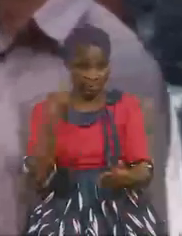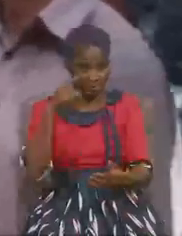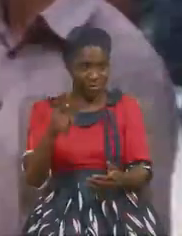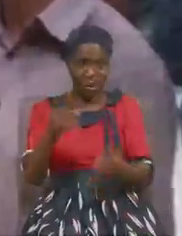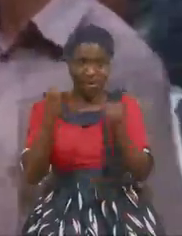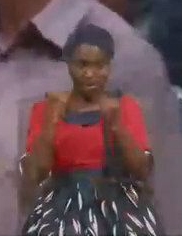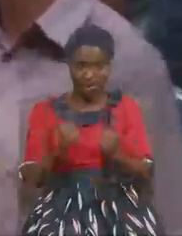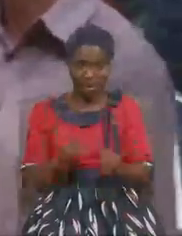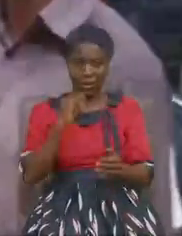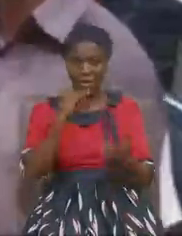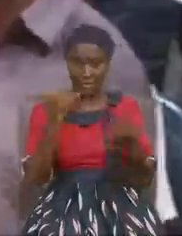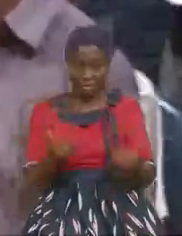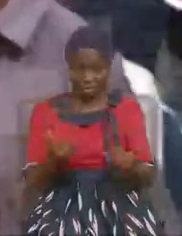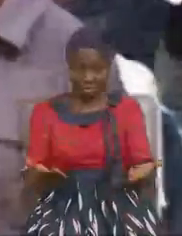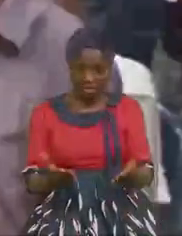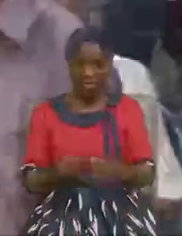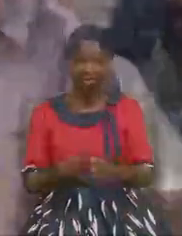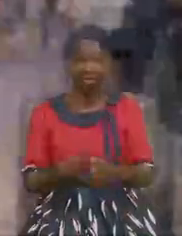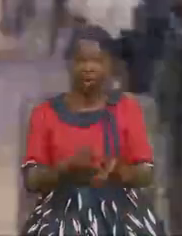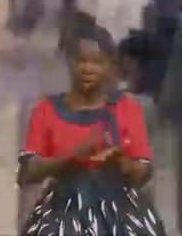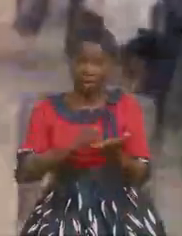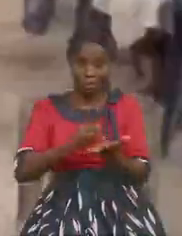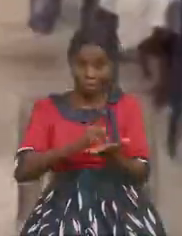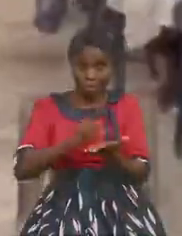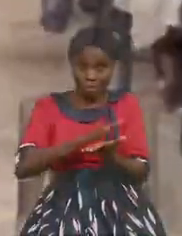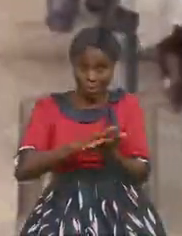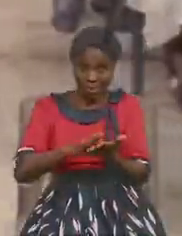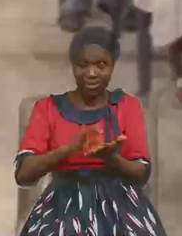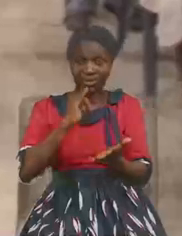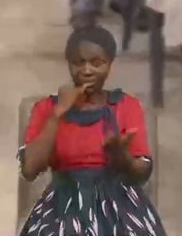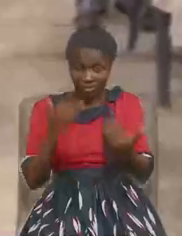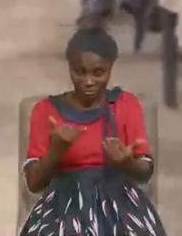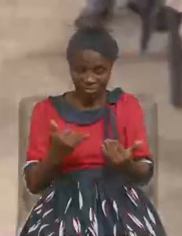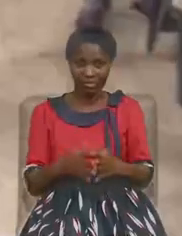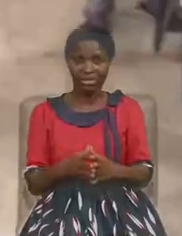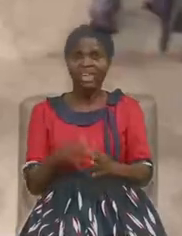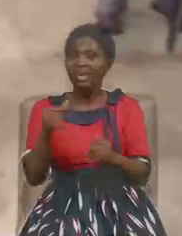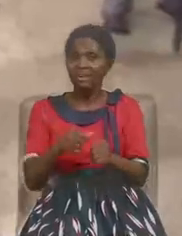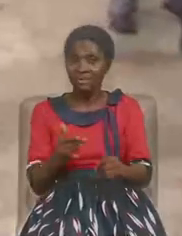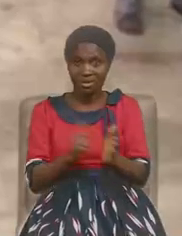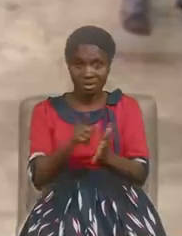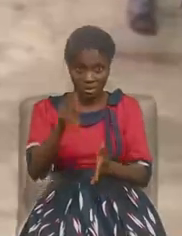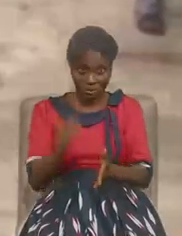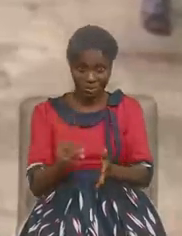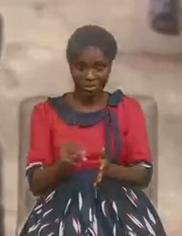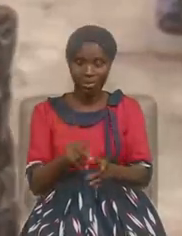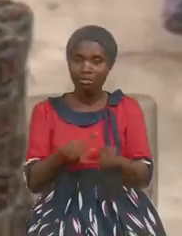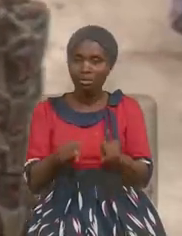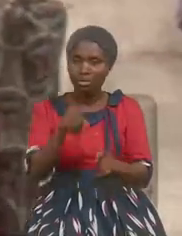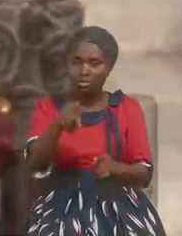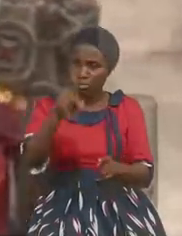La pureté est disponible. Tout ce dont tu as besoin, Mais tu dois